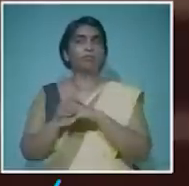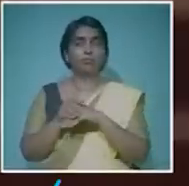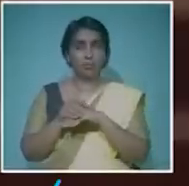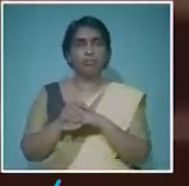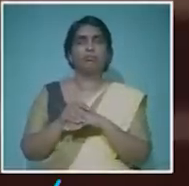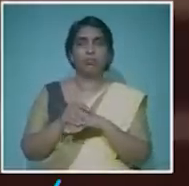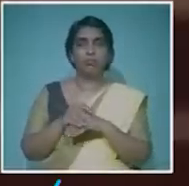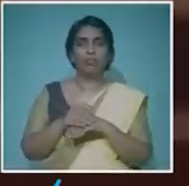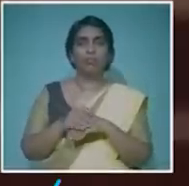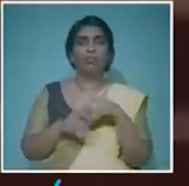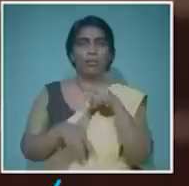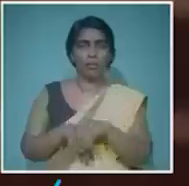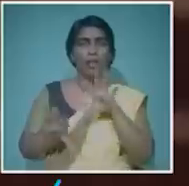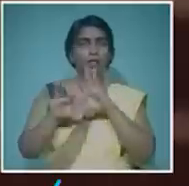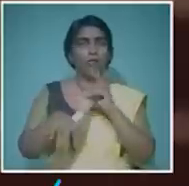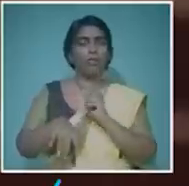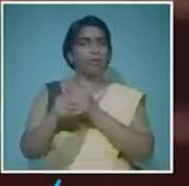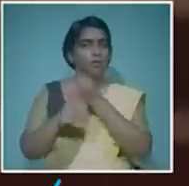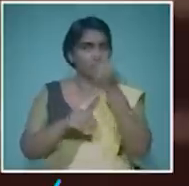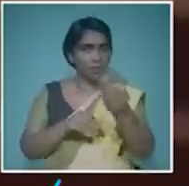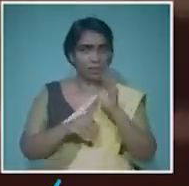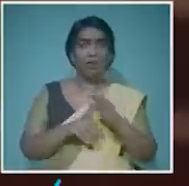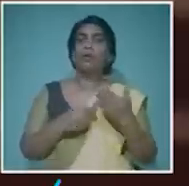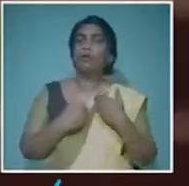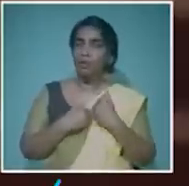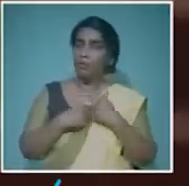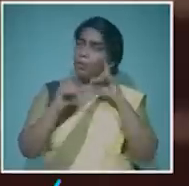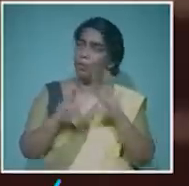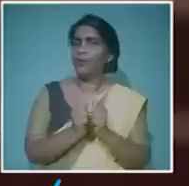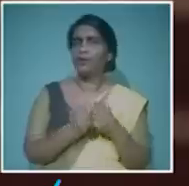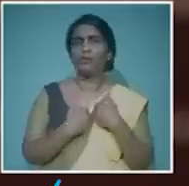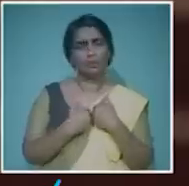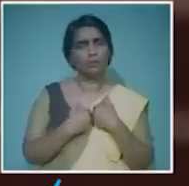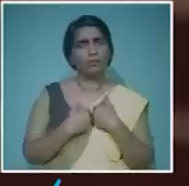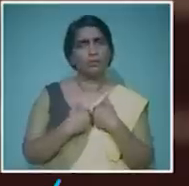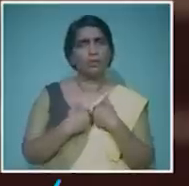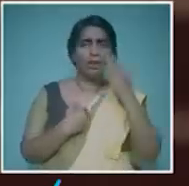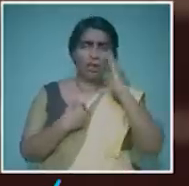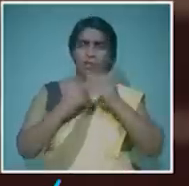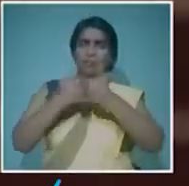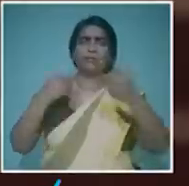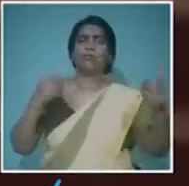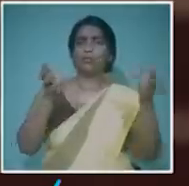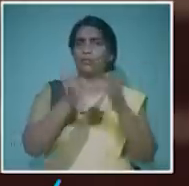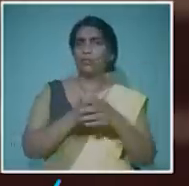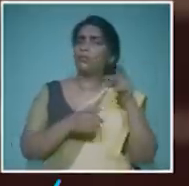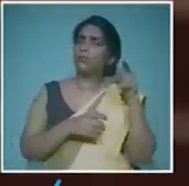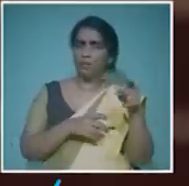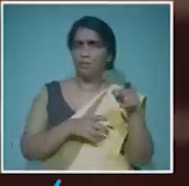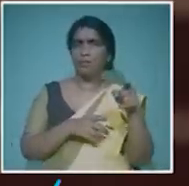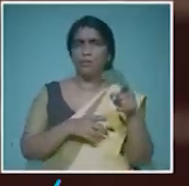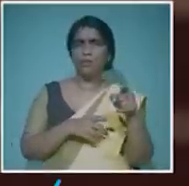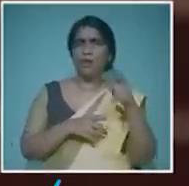අයට අපි මේ තේරීම් කාරක සභාවල අවස්ථාව ලබා දීලා තියෙනවා. එතකොට අපිත් ඒ කාර්යභාරය කරලා තියෙනවා. එතකොට ස්වාධීන වුණ කණ්ඩායම